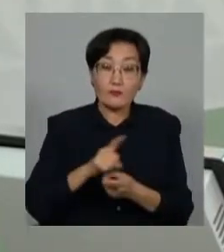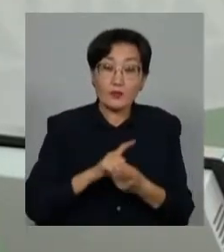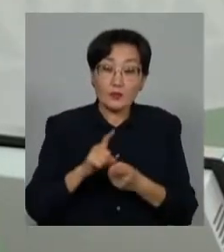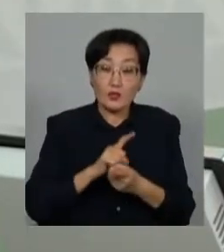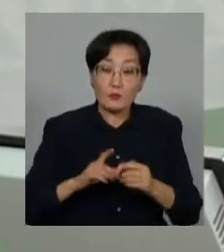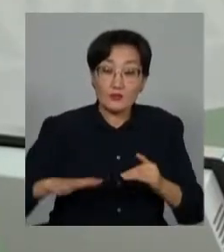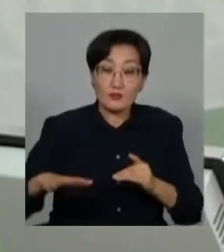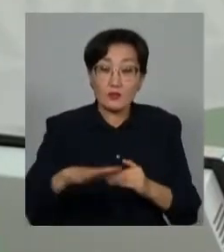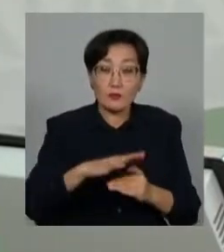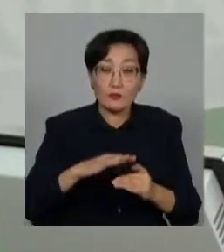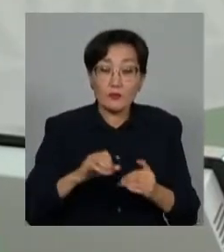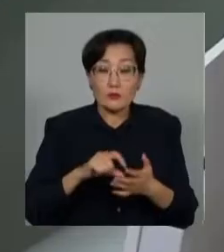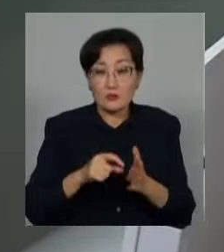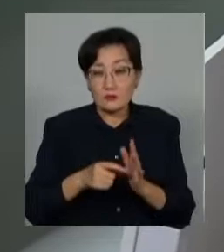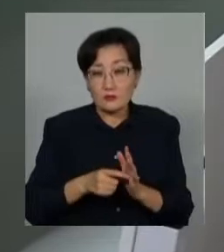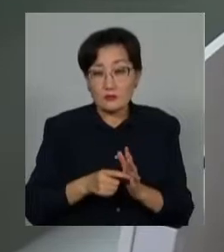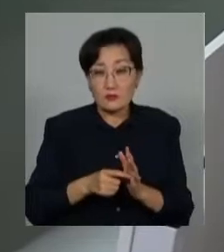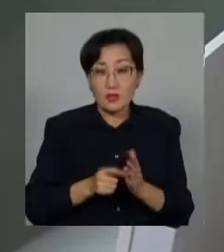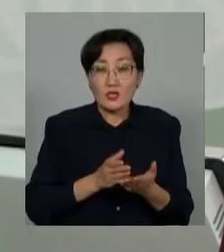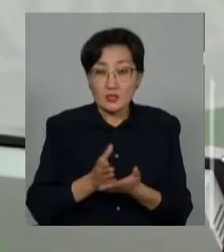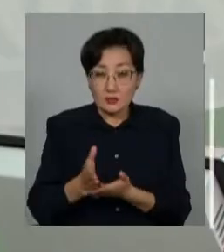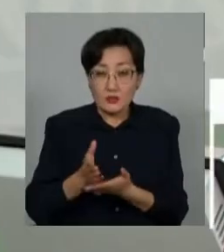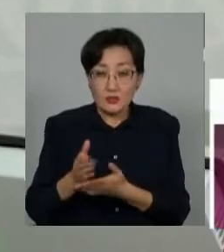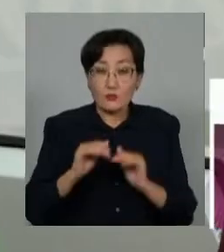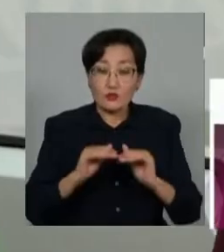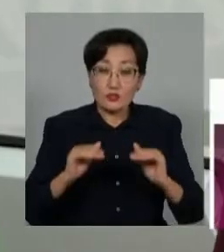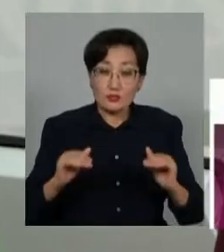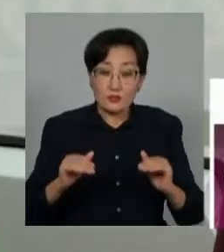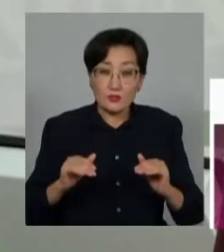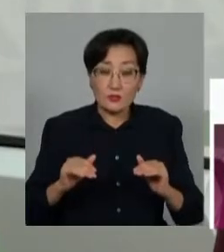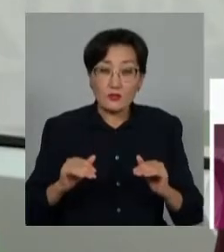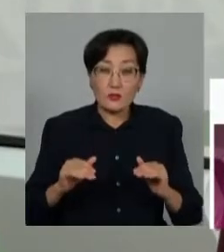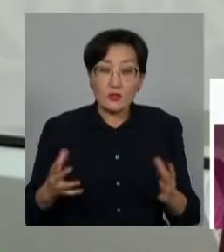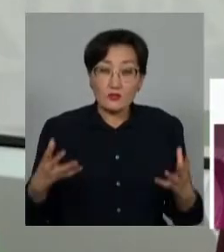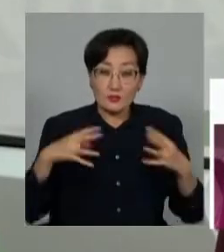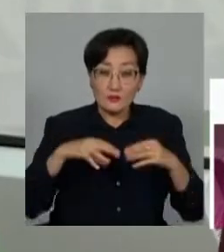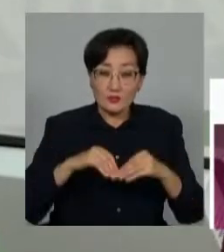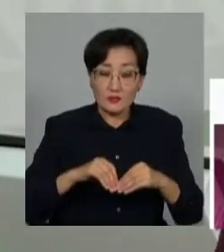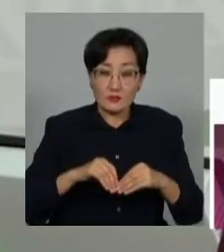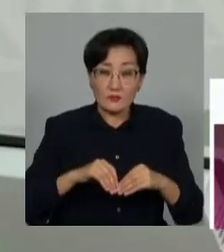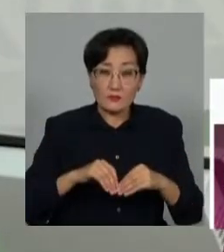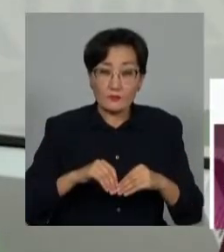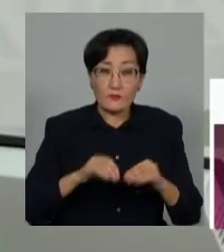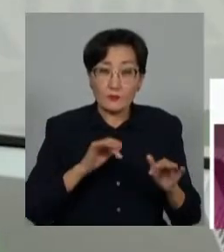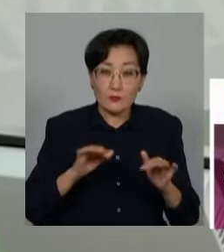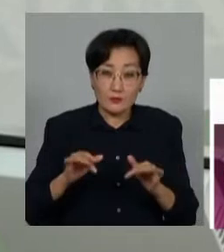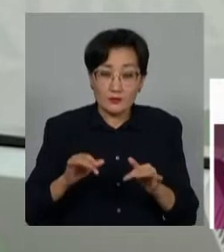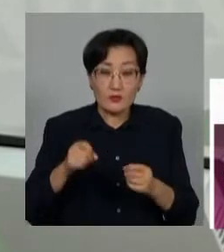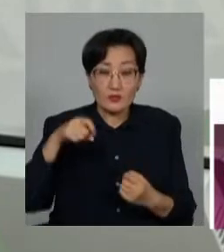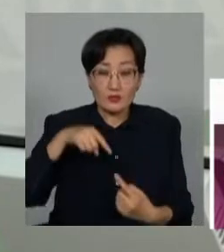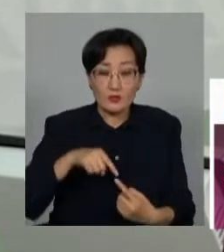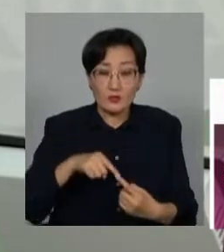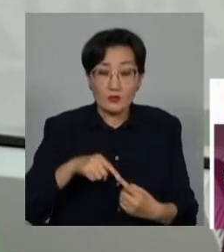класстар кіргізілді. Оқушылар дифференциалды метод бойынша алдына